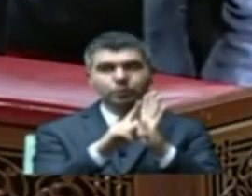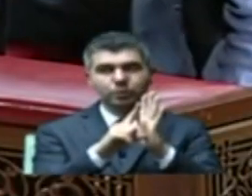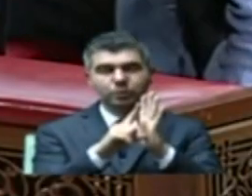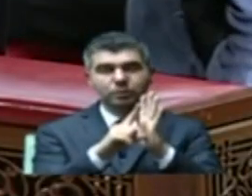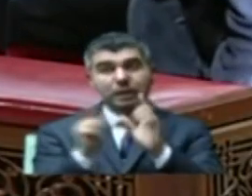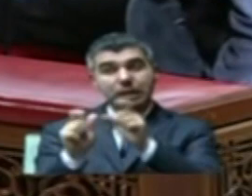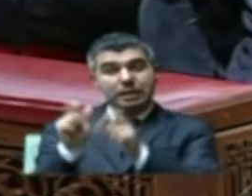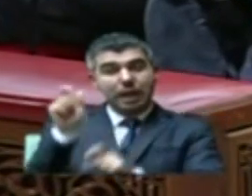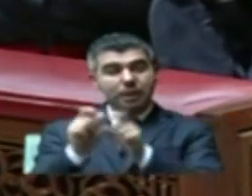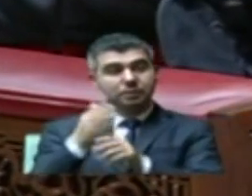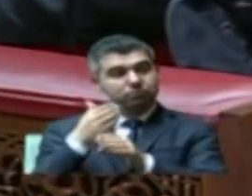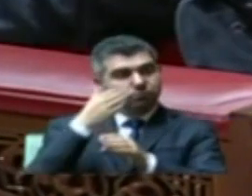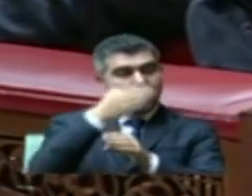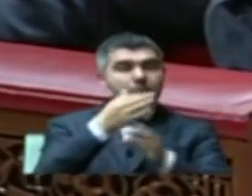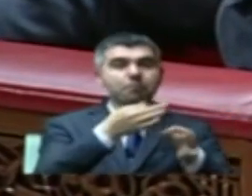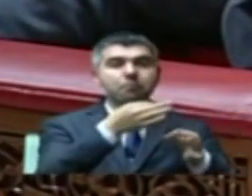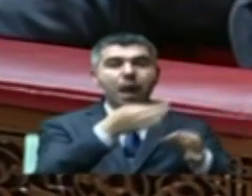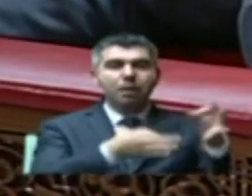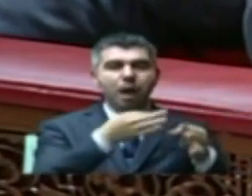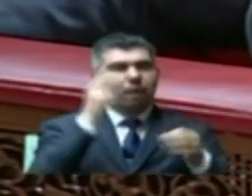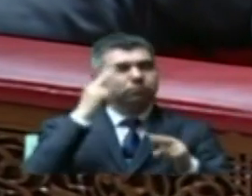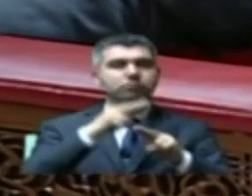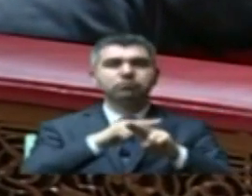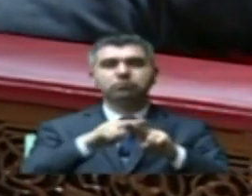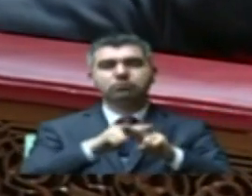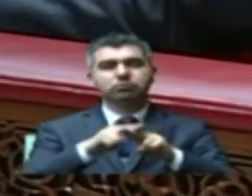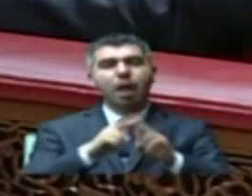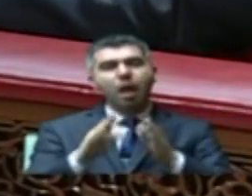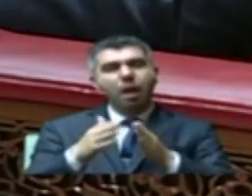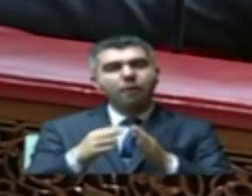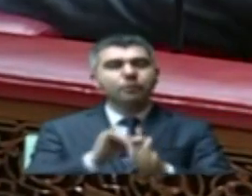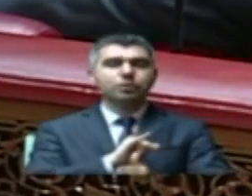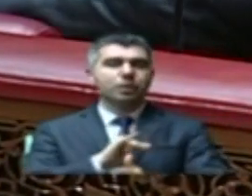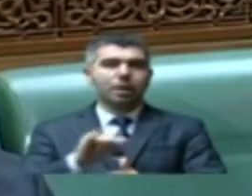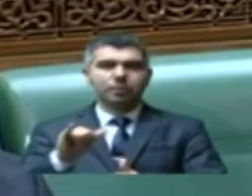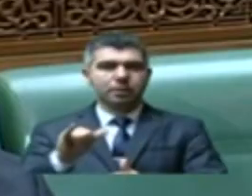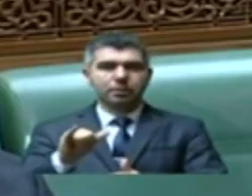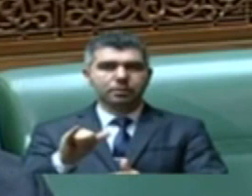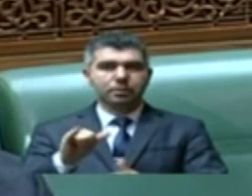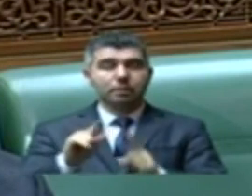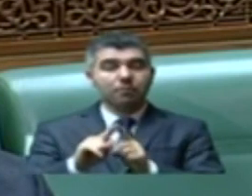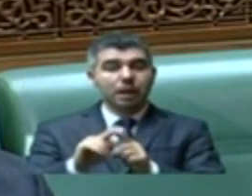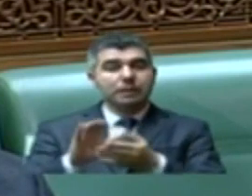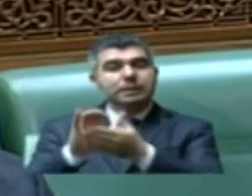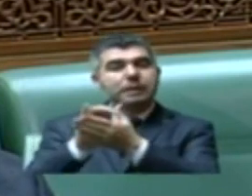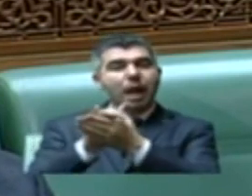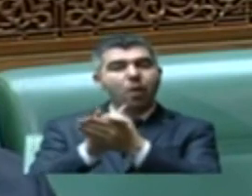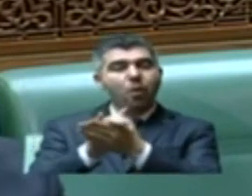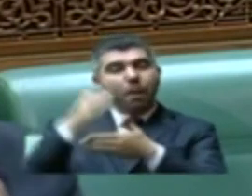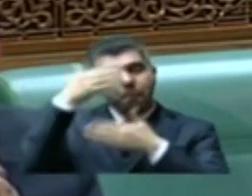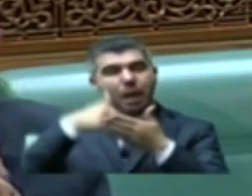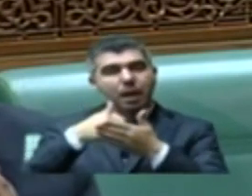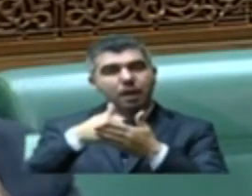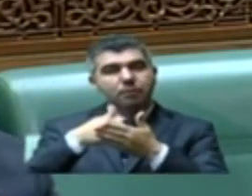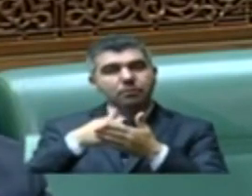المواطن يجب أن يتوجه إلى المحاكم مطمئن بدون خوف لكي يتصالح العدل مع المغاربة.